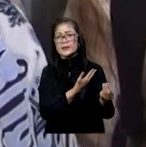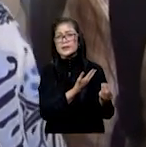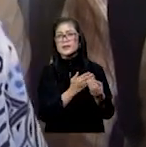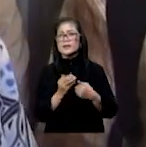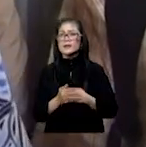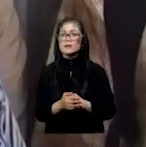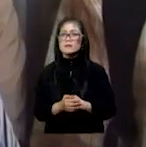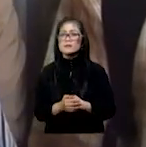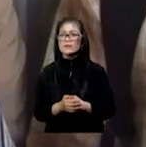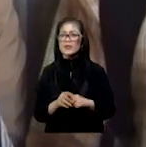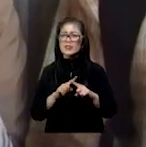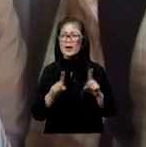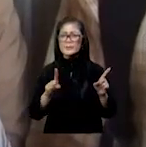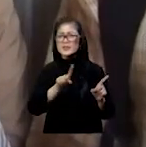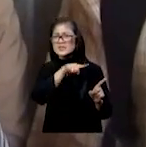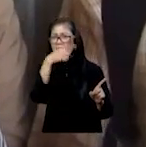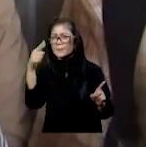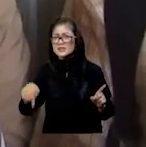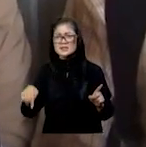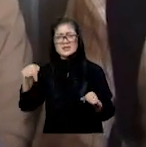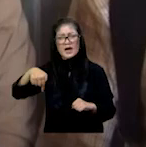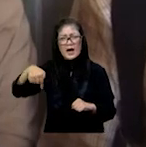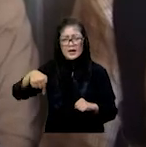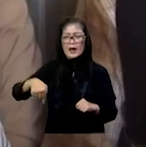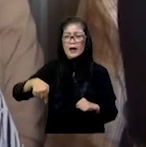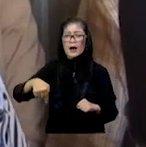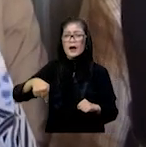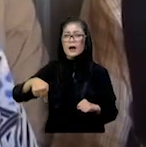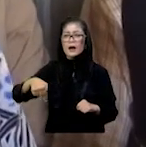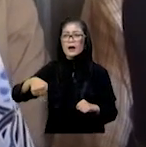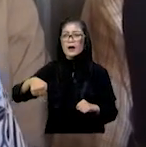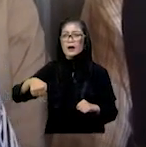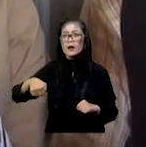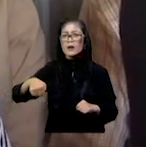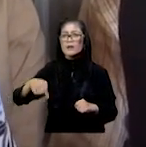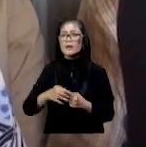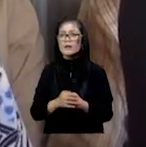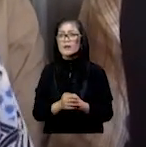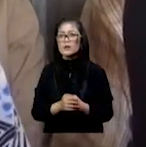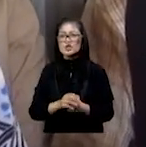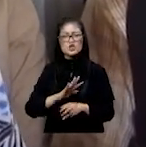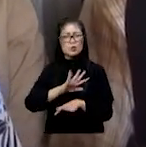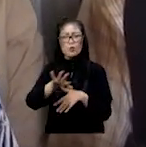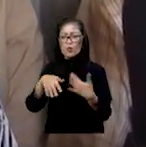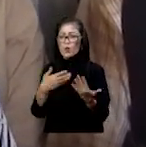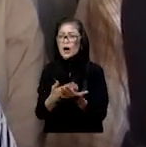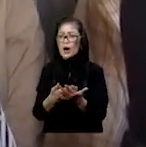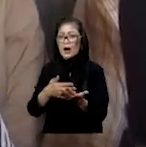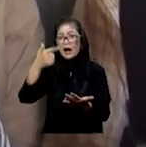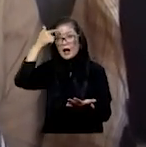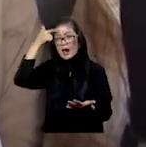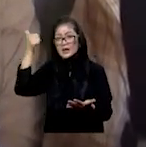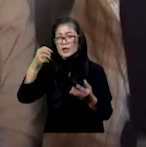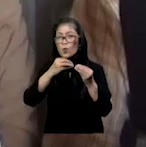Dan sampai dengan saat ini juga, sampai dengan putusan hari ini, seluruh ahli waris dari dana